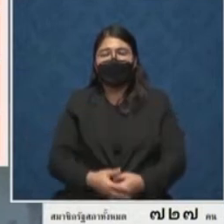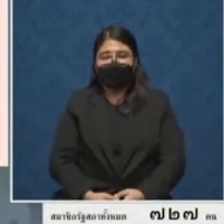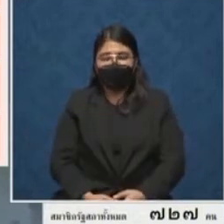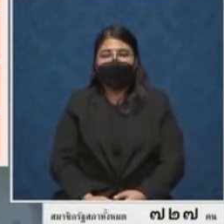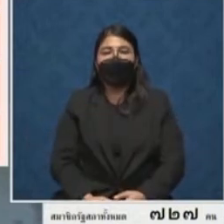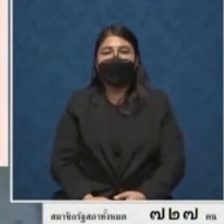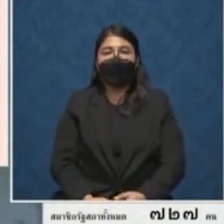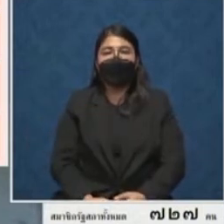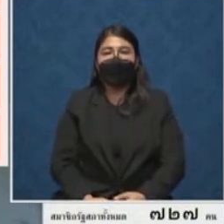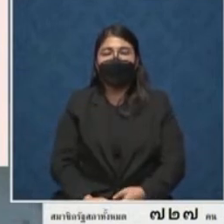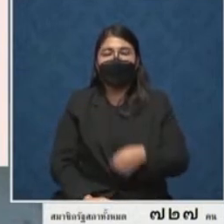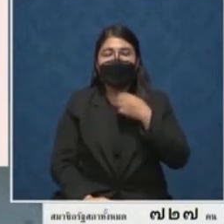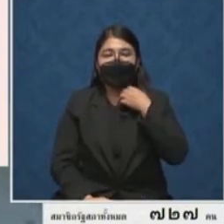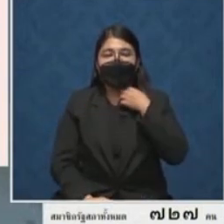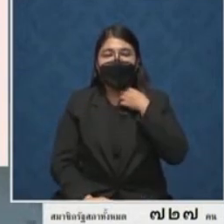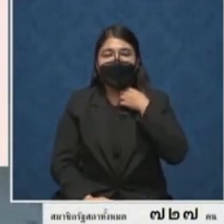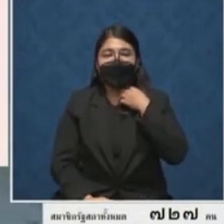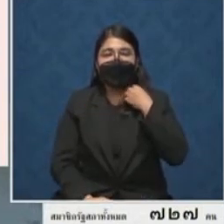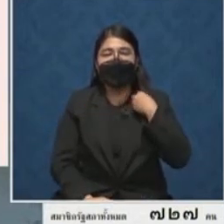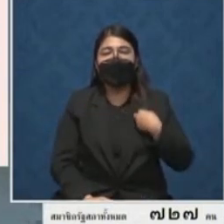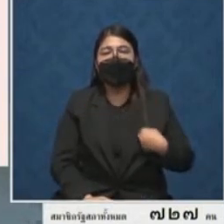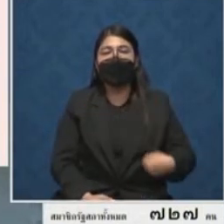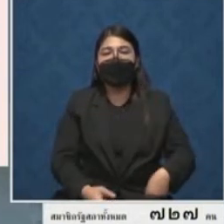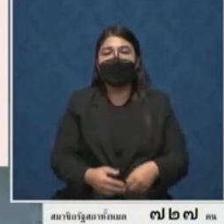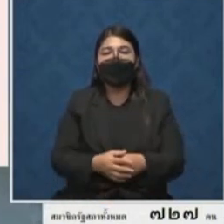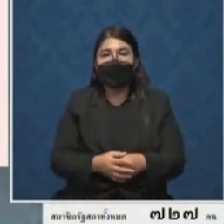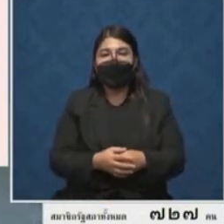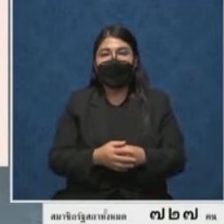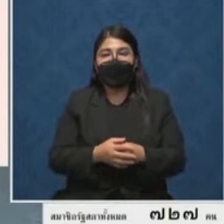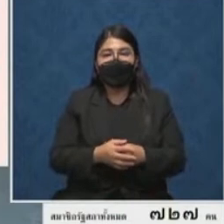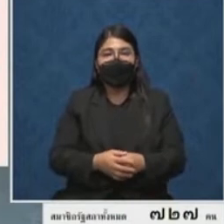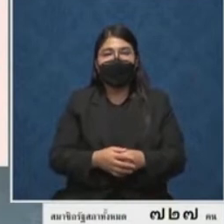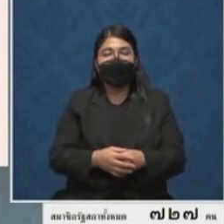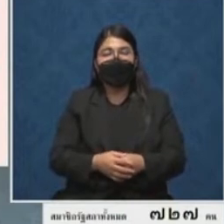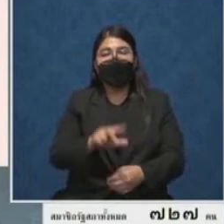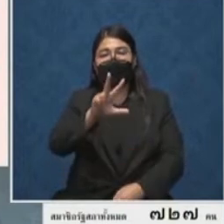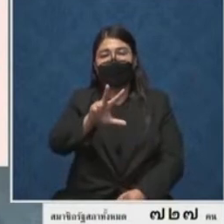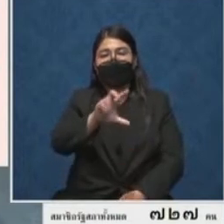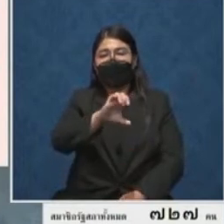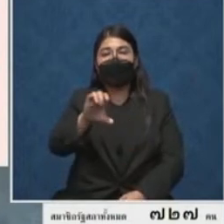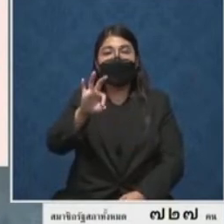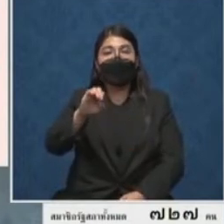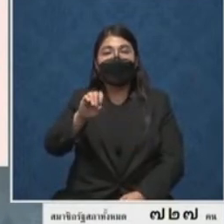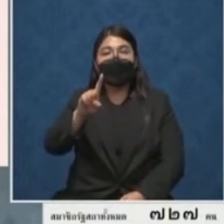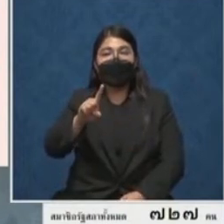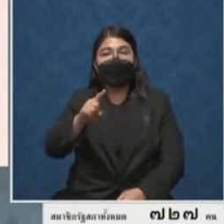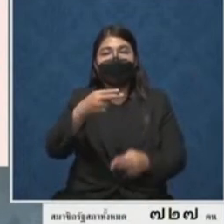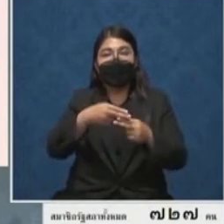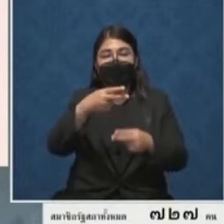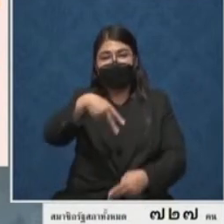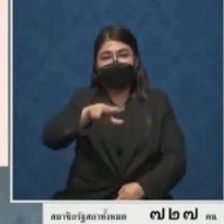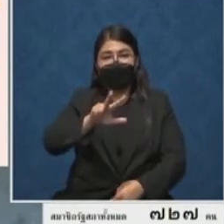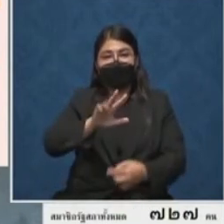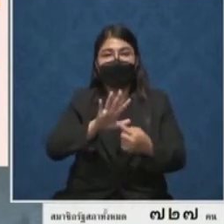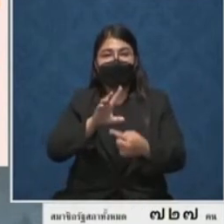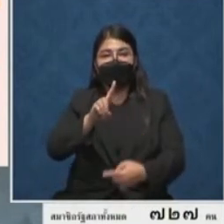391นายภูดิษฐ์อินสุวรรณ 1ไม่รับหลักการ2ไม่รับหลัก